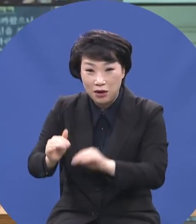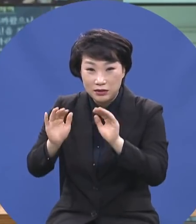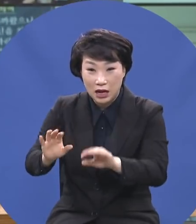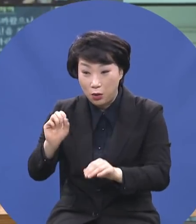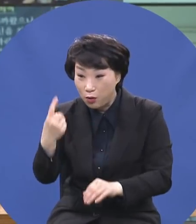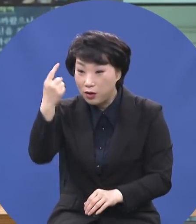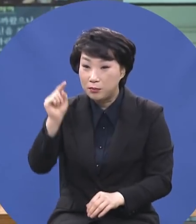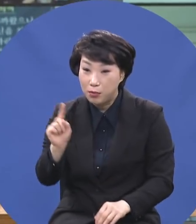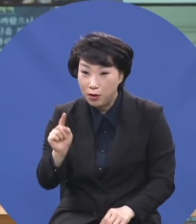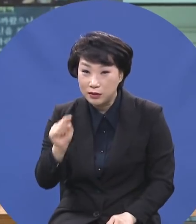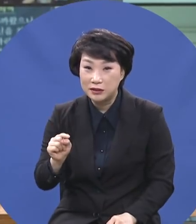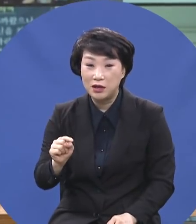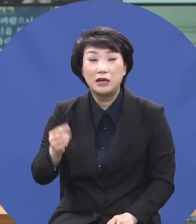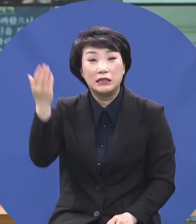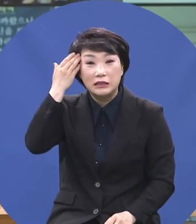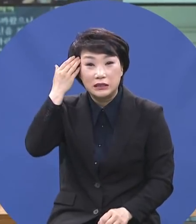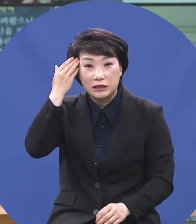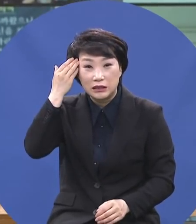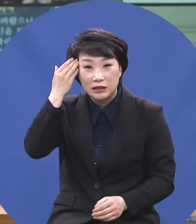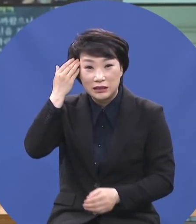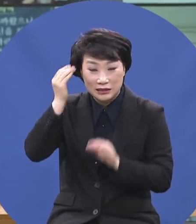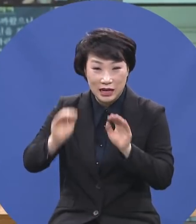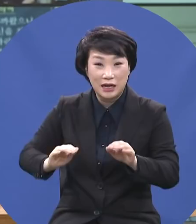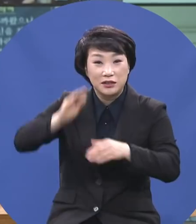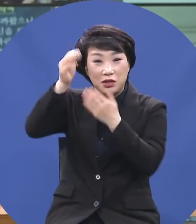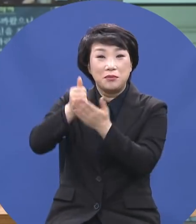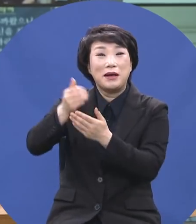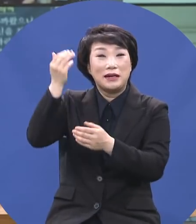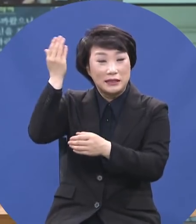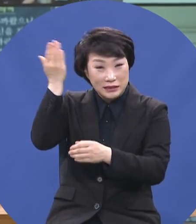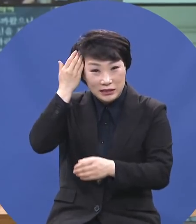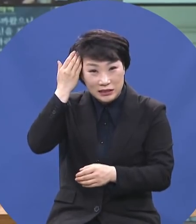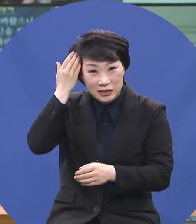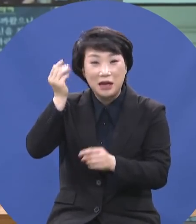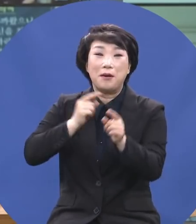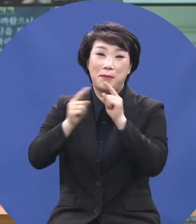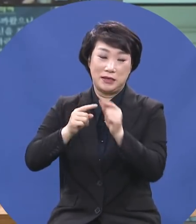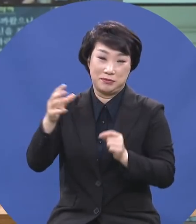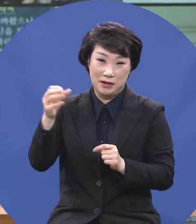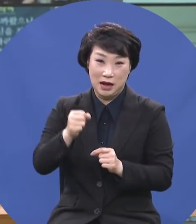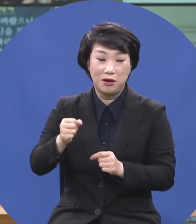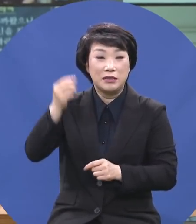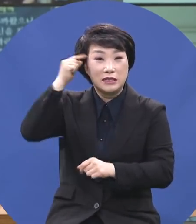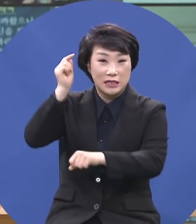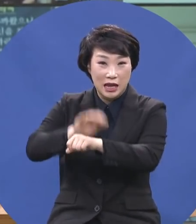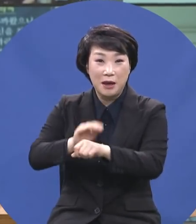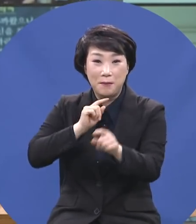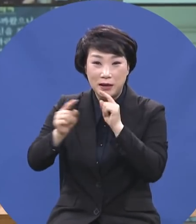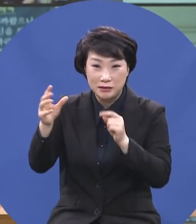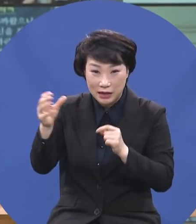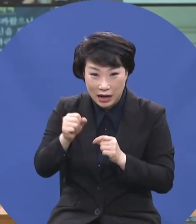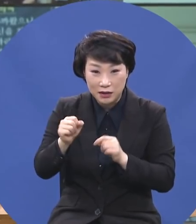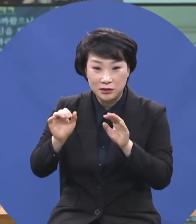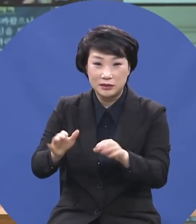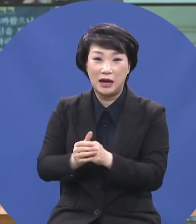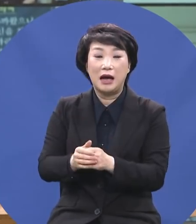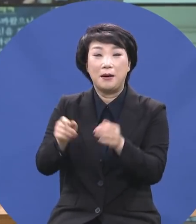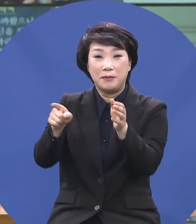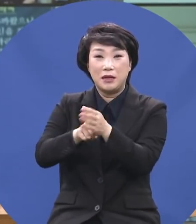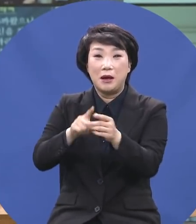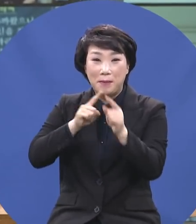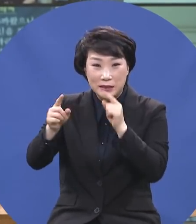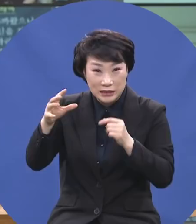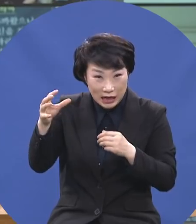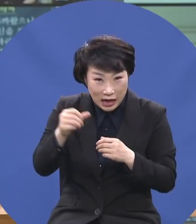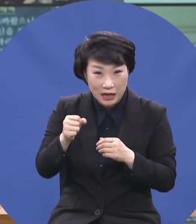원인이 무엇인가를, 이 지식을 성령의 지식의 말씀으로, 지혜의 말씀으로,